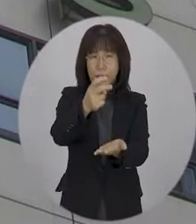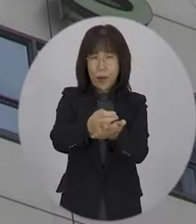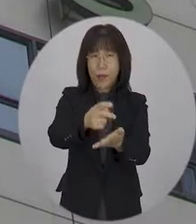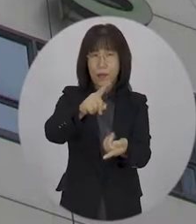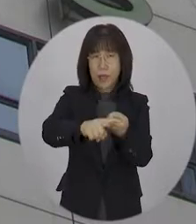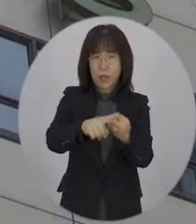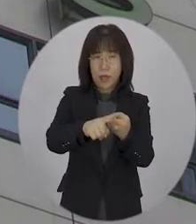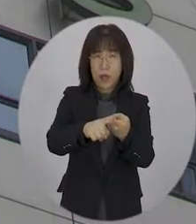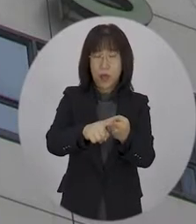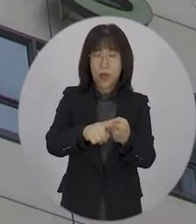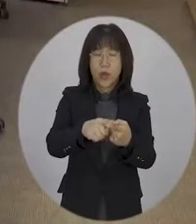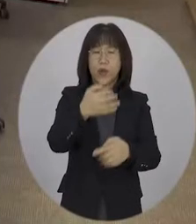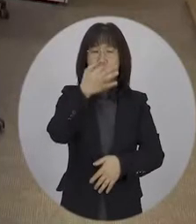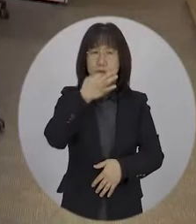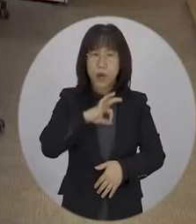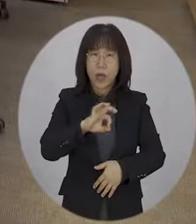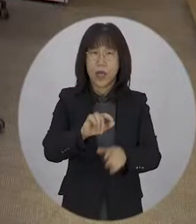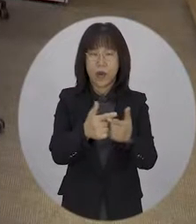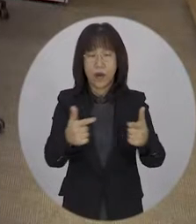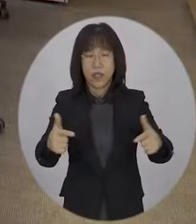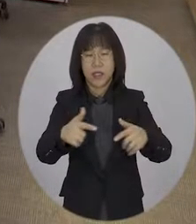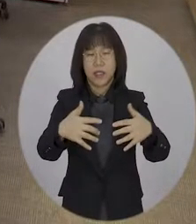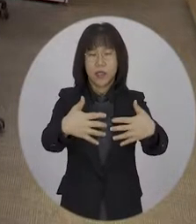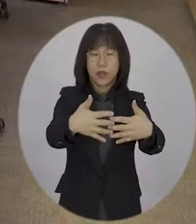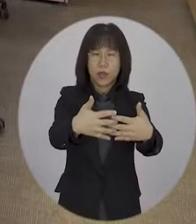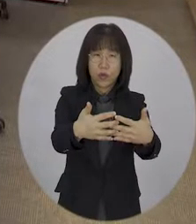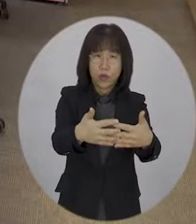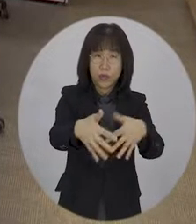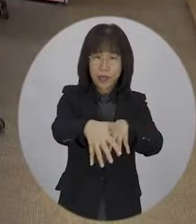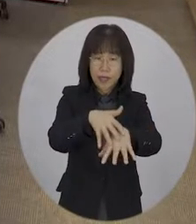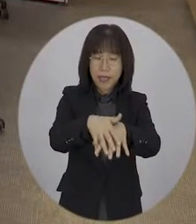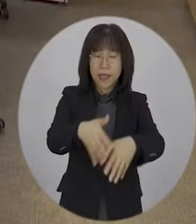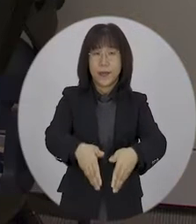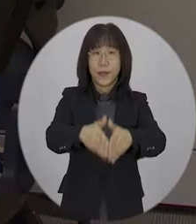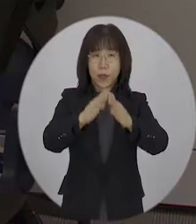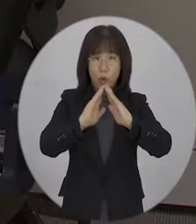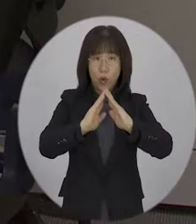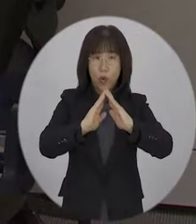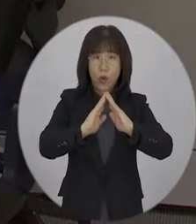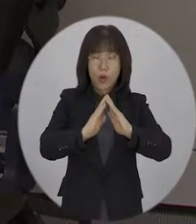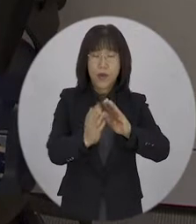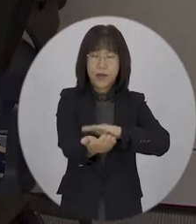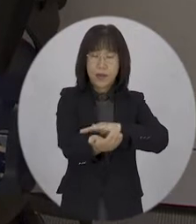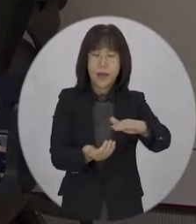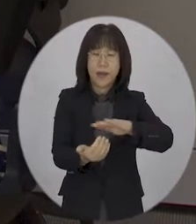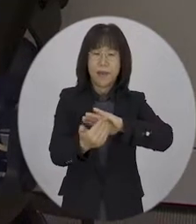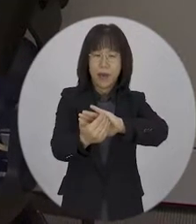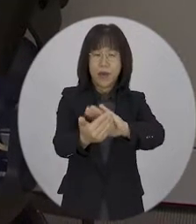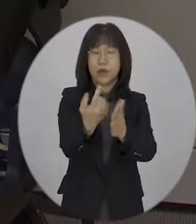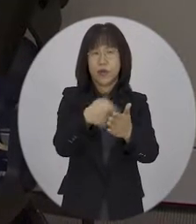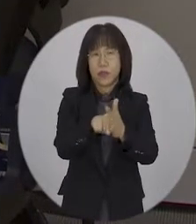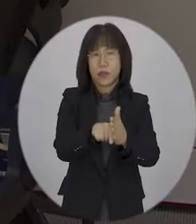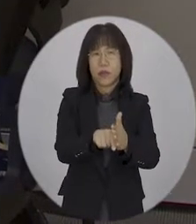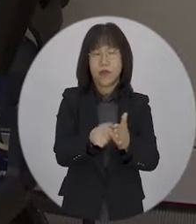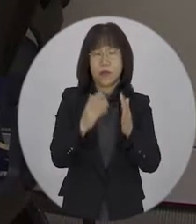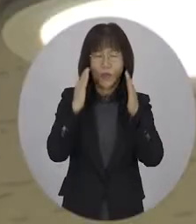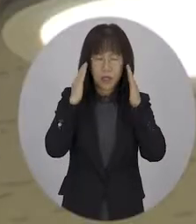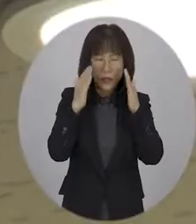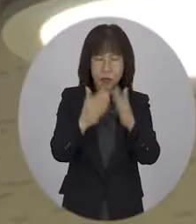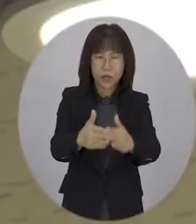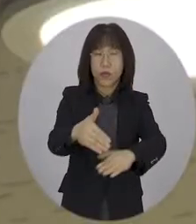안전보건 관리 책 의 구축과 이행을 위한 전담조직을 구성해 중대 제 예방과 대응 에 총력을 기울이기로